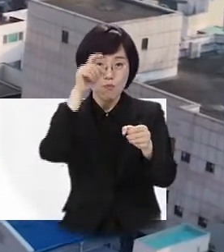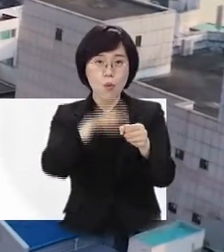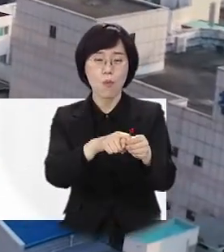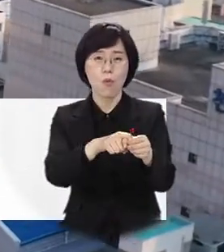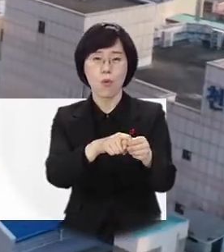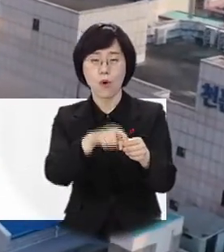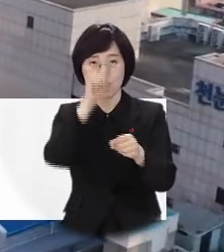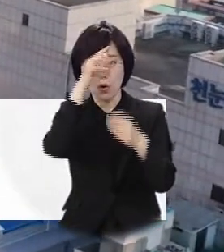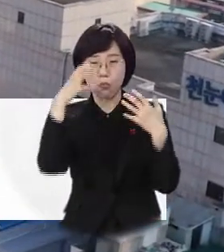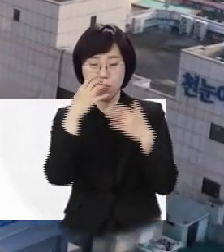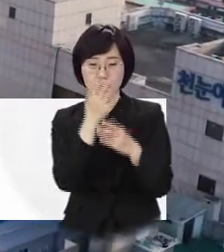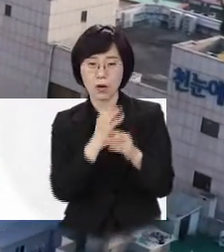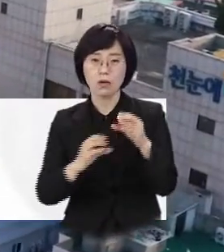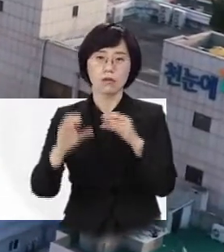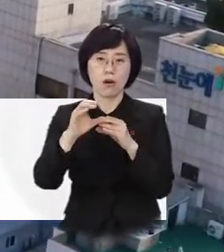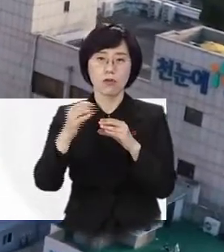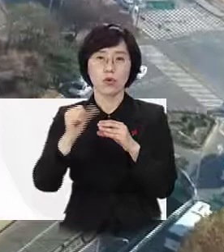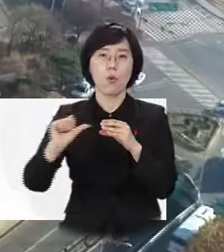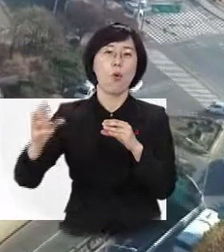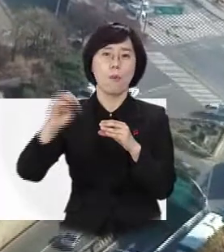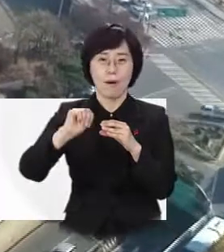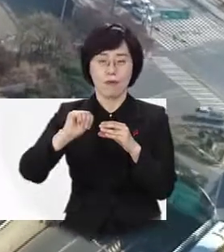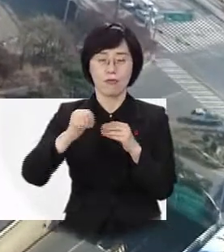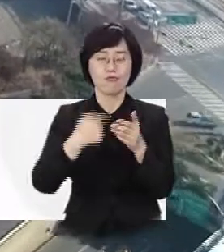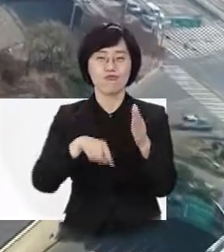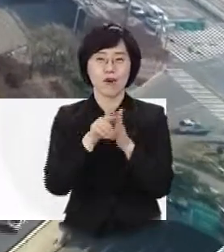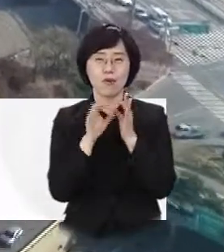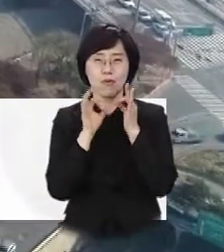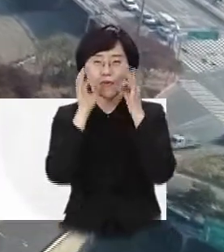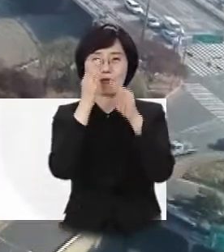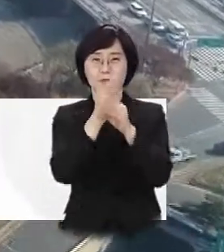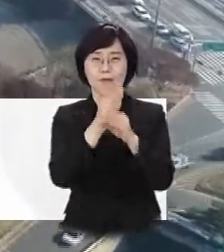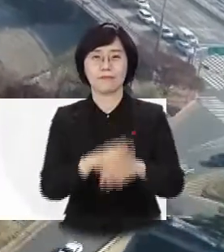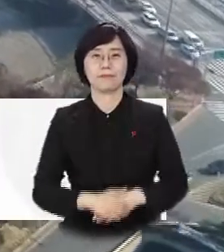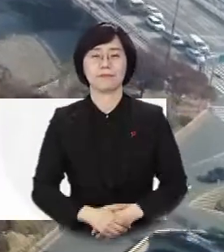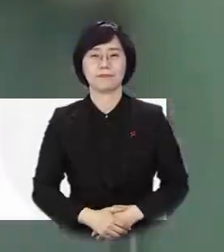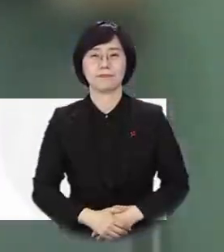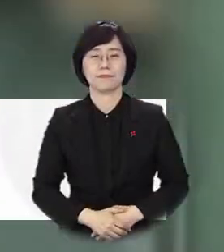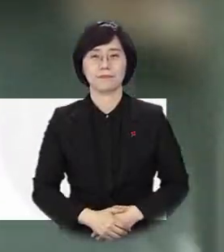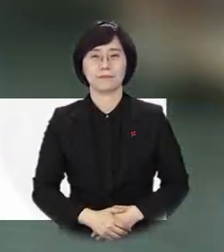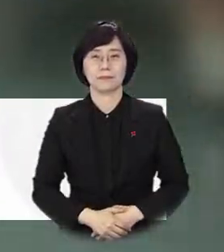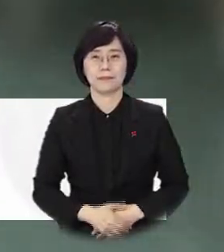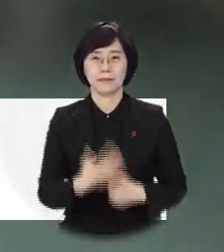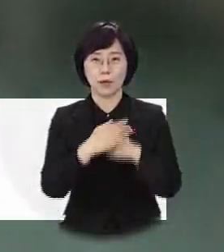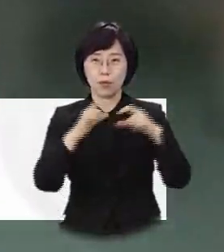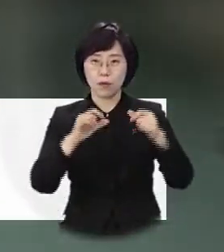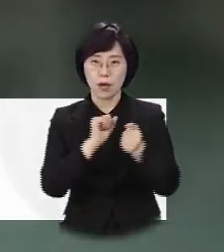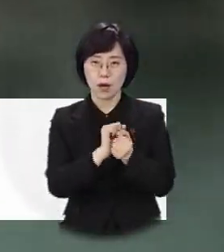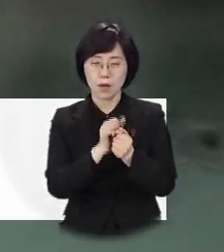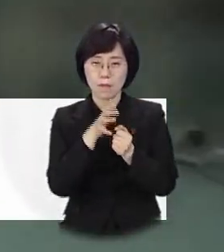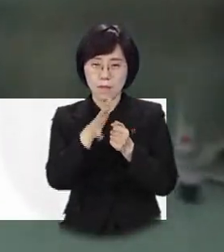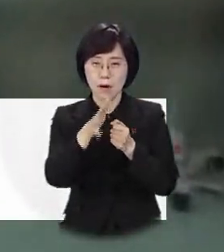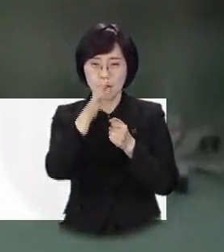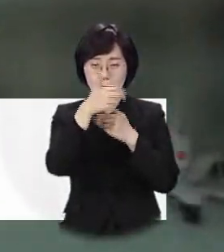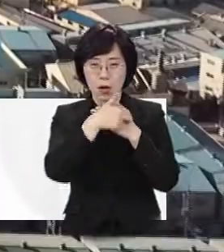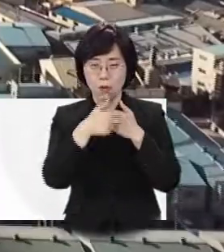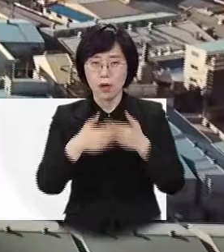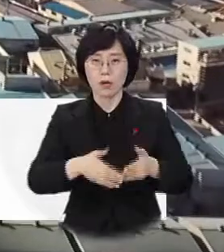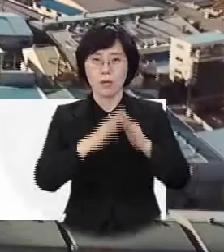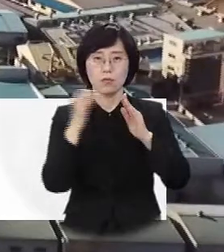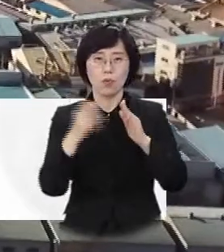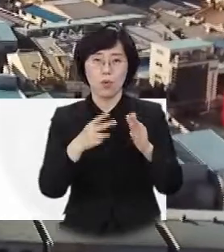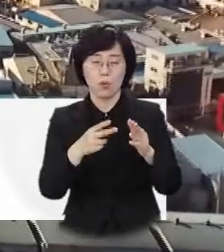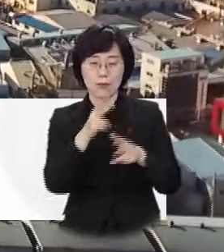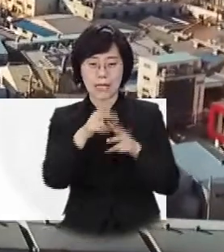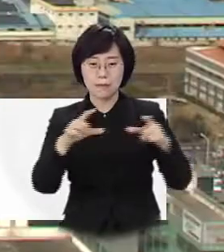목표로 정부안보다 1,500억 원을 증액하기 위해 안간힘을 쓰고 있습니다. 대경권 감염병 전문병원 설립과